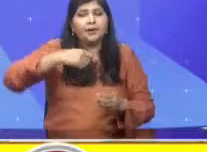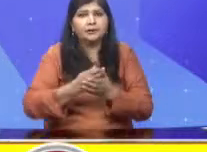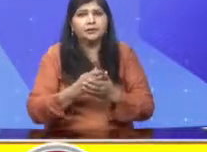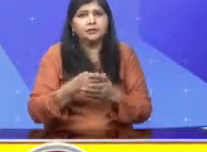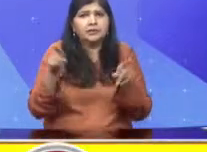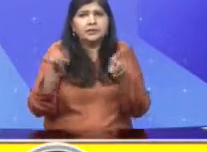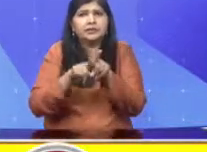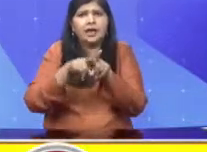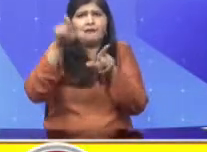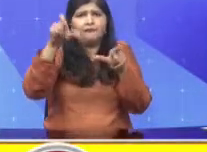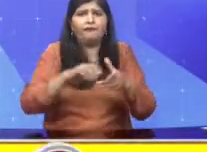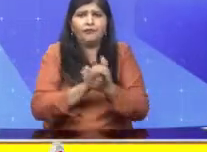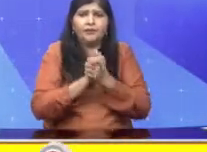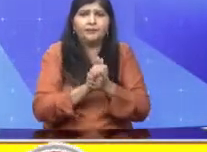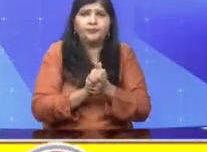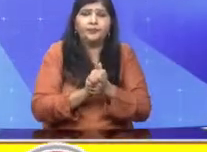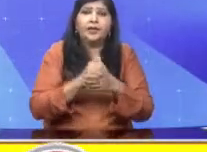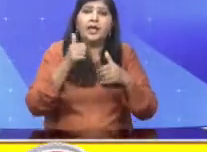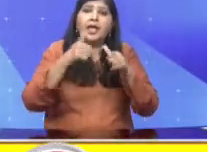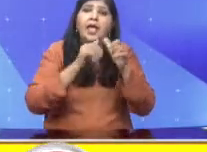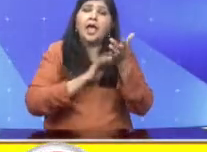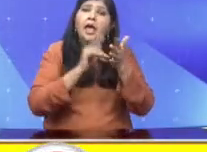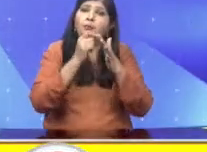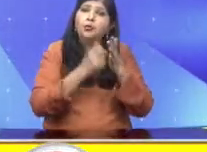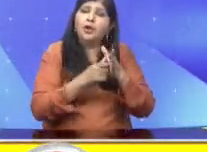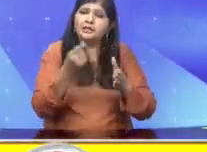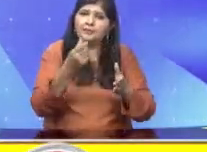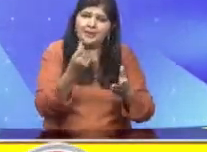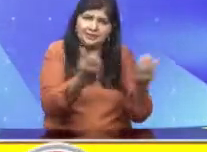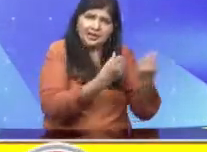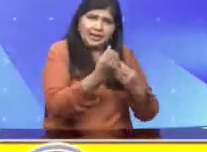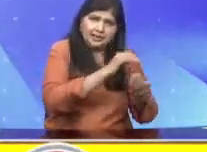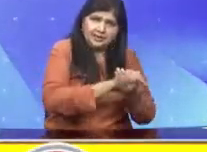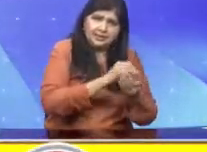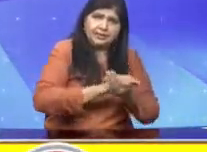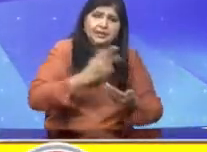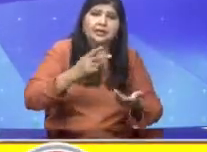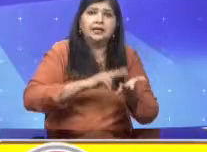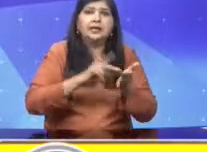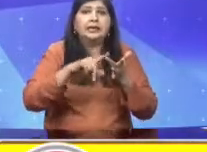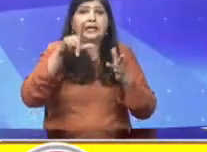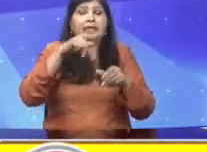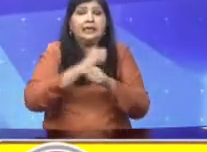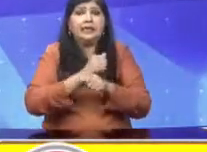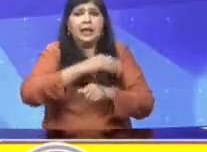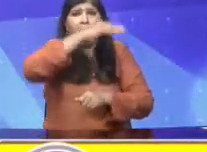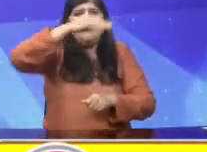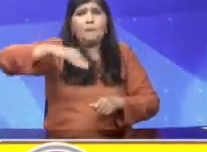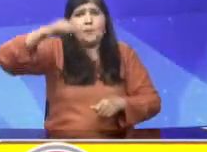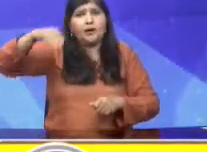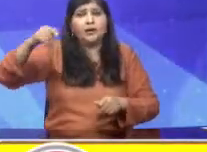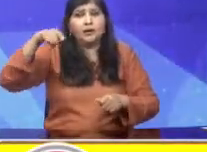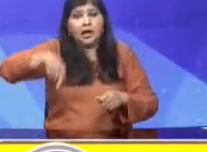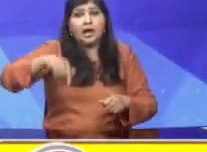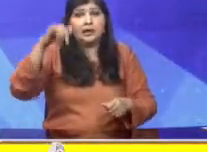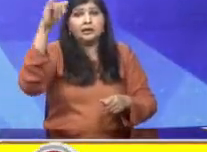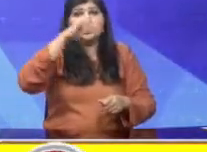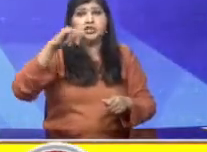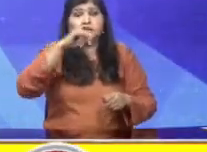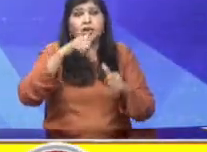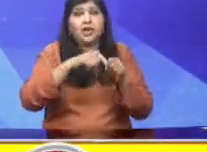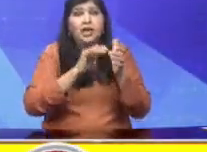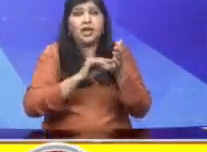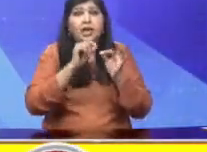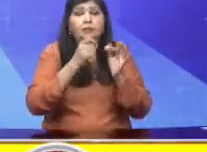कैफे के साथियों से एमबूरेक्स के लिए फंड जुटाया। निलगीरी पहडियों पर आज छे एमबूरेक्स